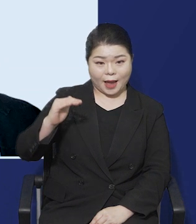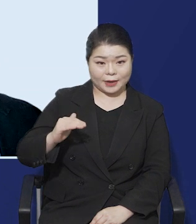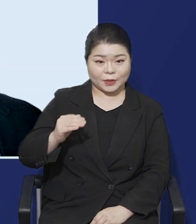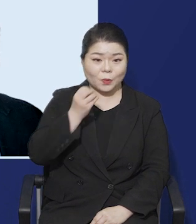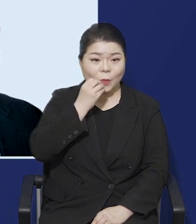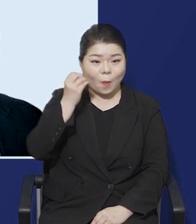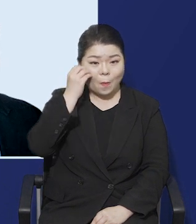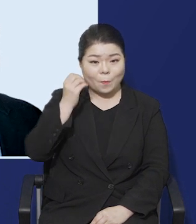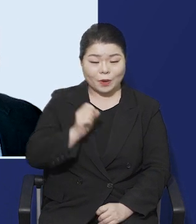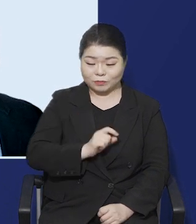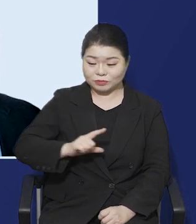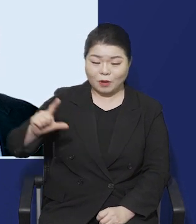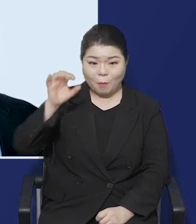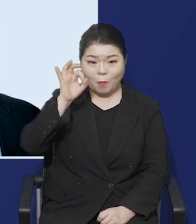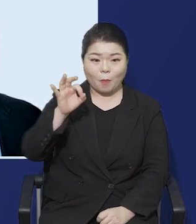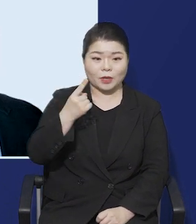웹사이트의 증가 현황을 보면